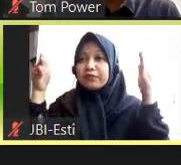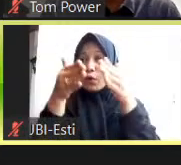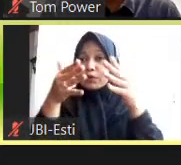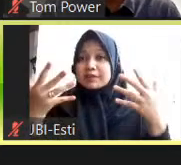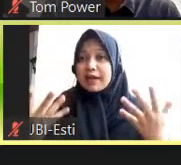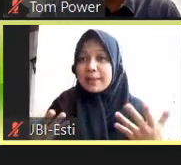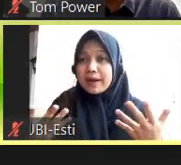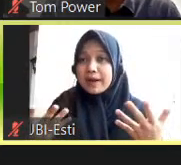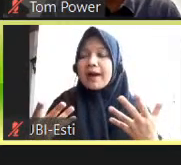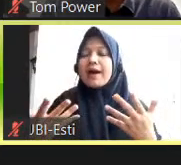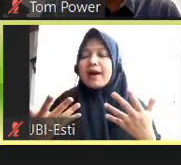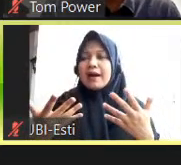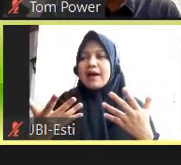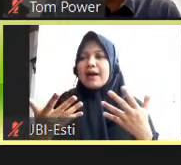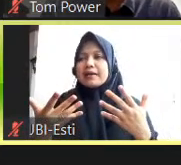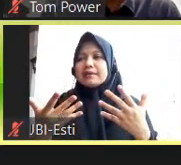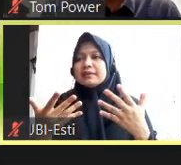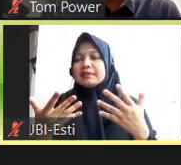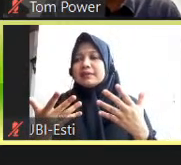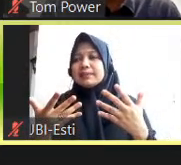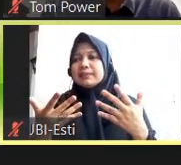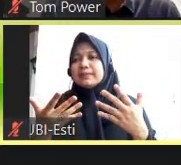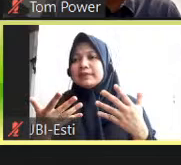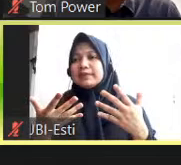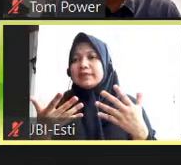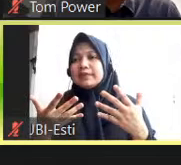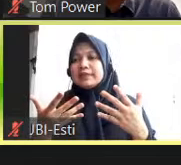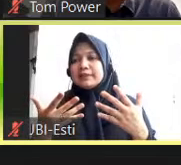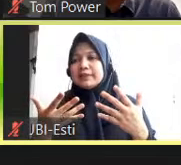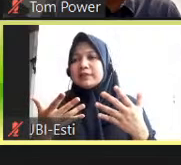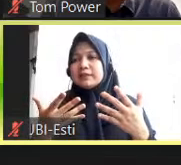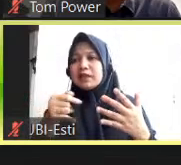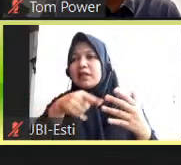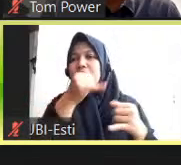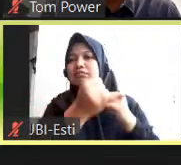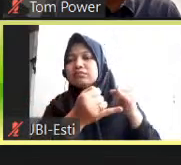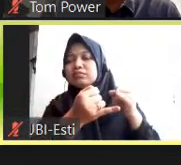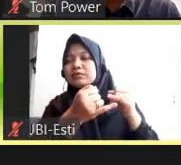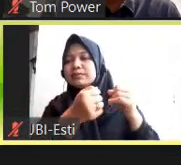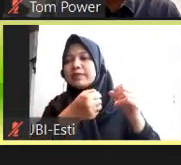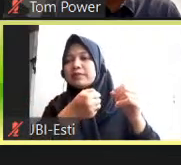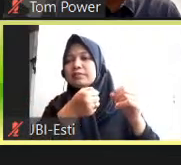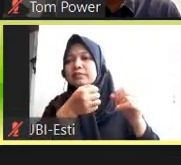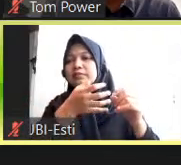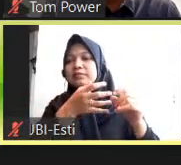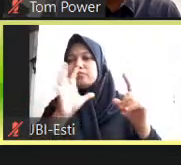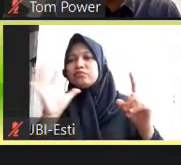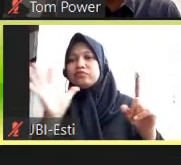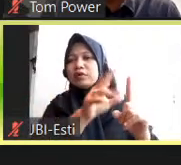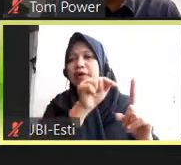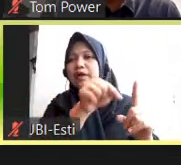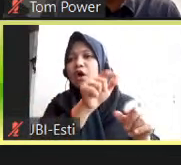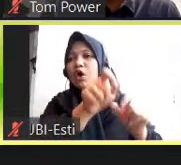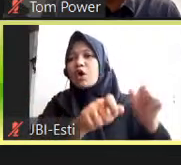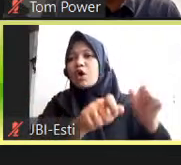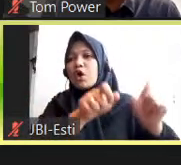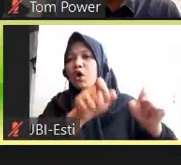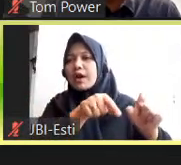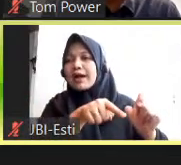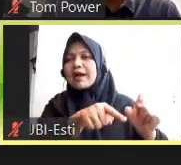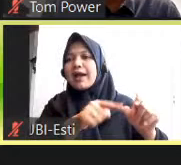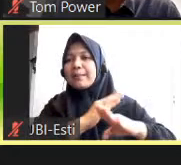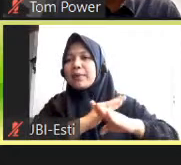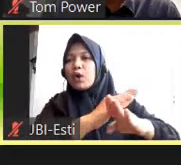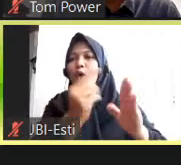mereka-mereka yang menolak Undang-Undang Cipta Kerja. Ya. Ini adalah angka monitoring kami terhadap